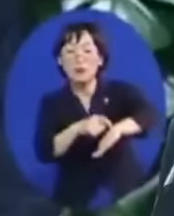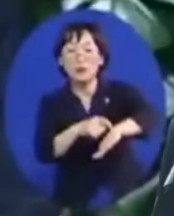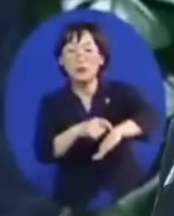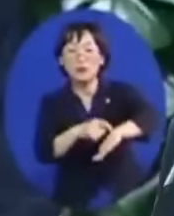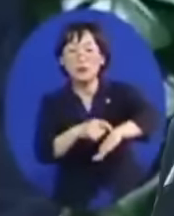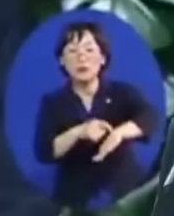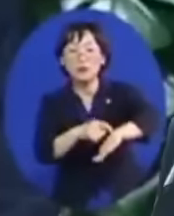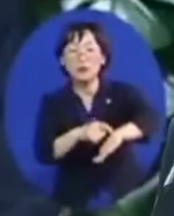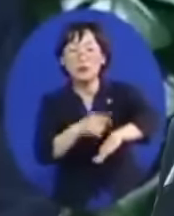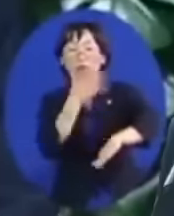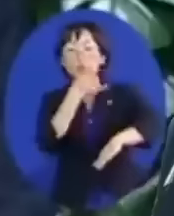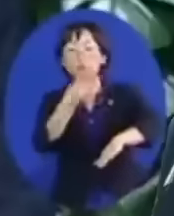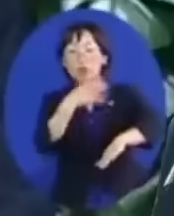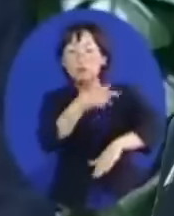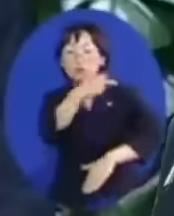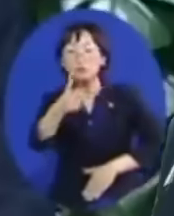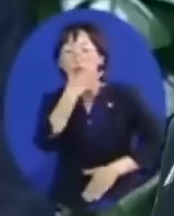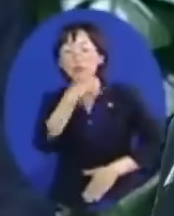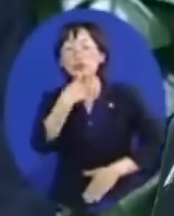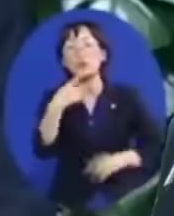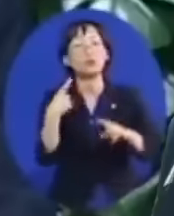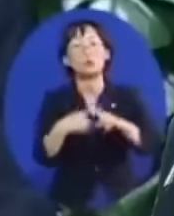불행이죠. 큰 불행이죠.